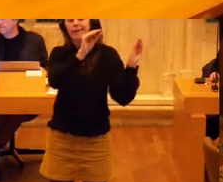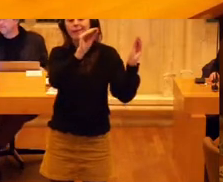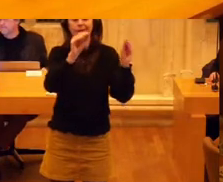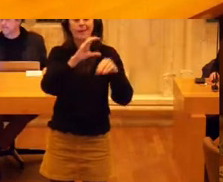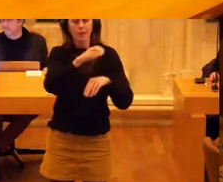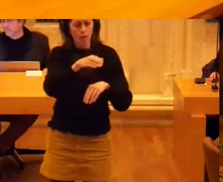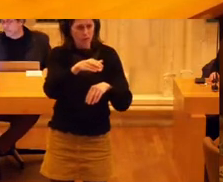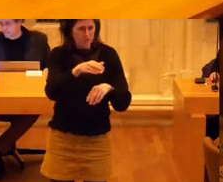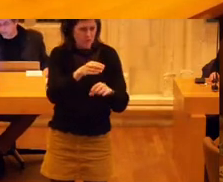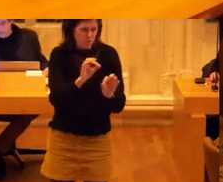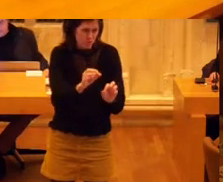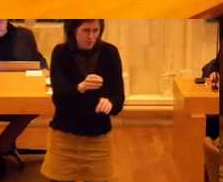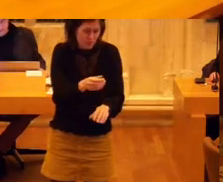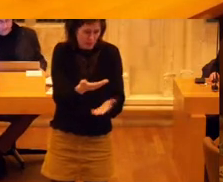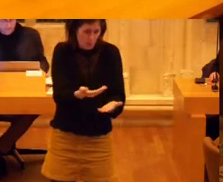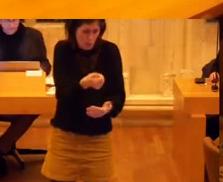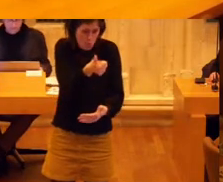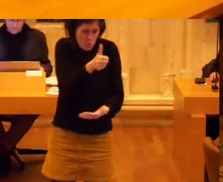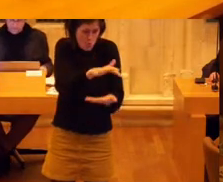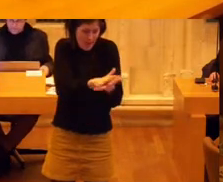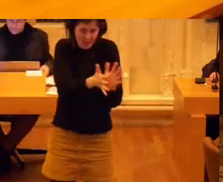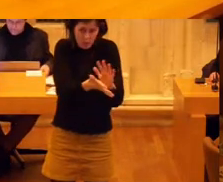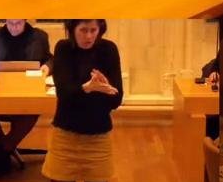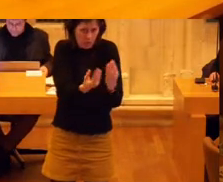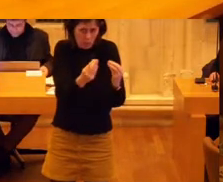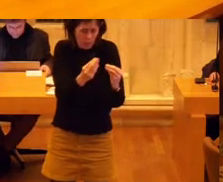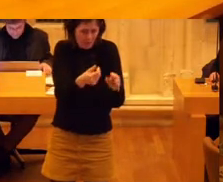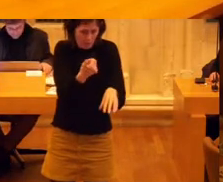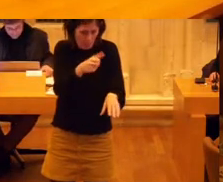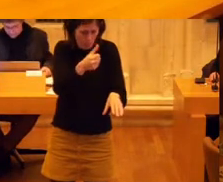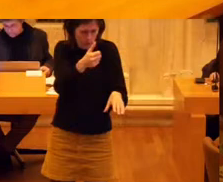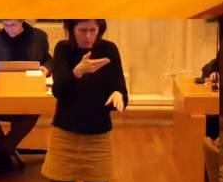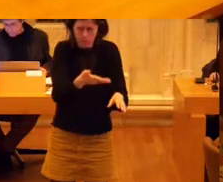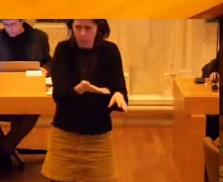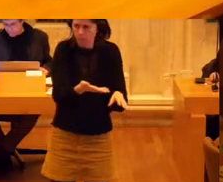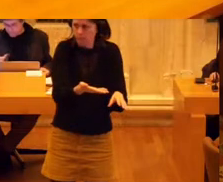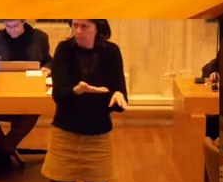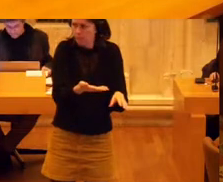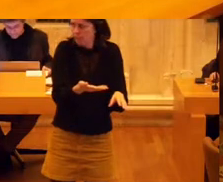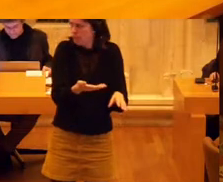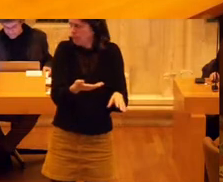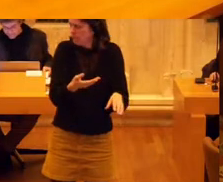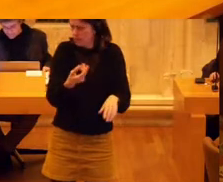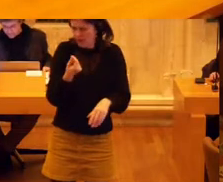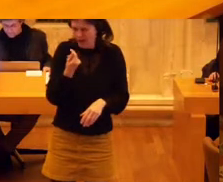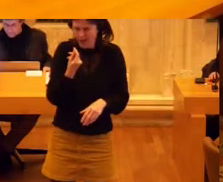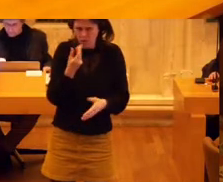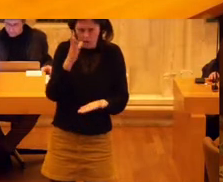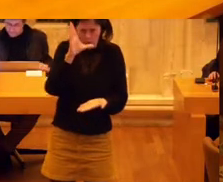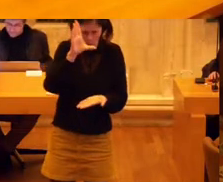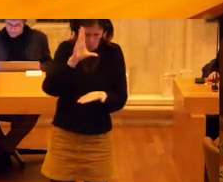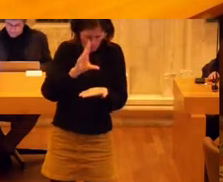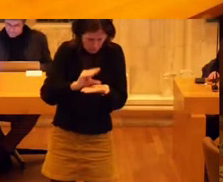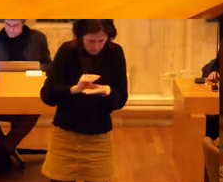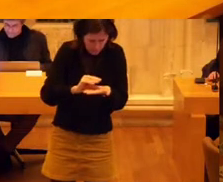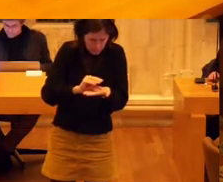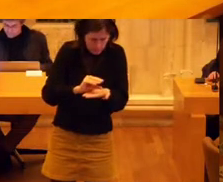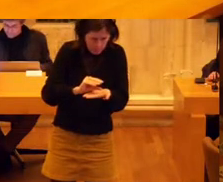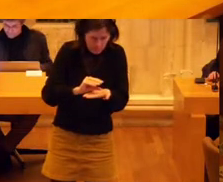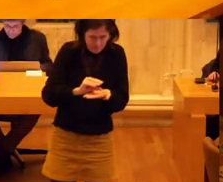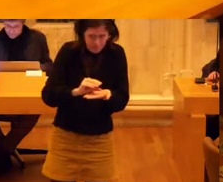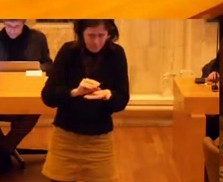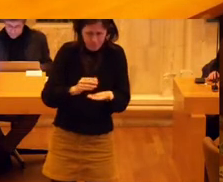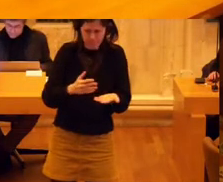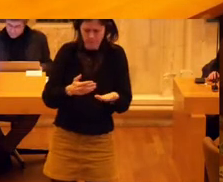avec plus qu'une seule association de commerçants. Alors pourquoi leur donner moins maintenant alors qu'on donnait plus avant à